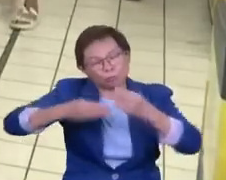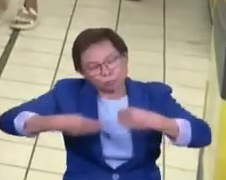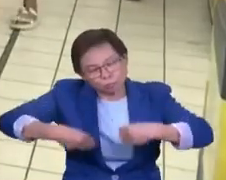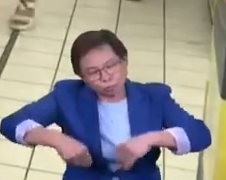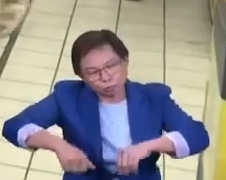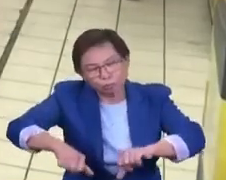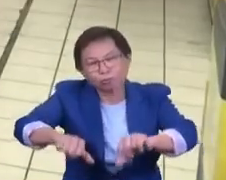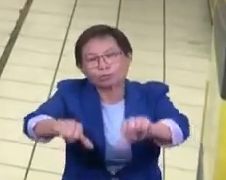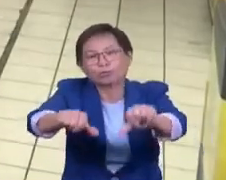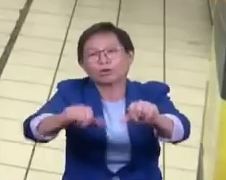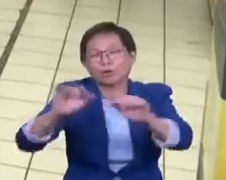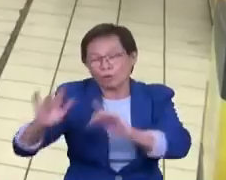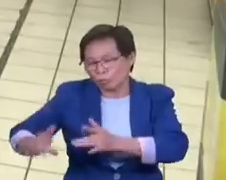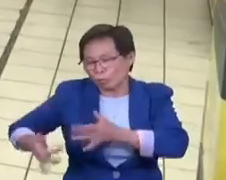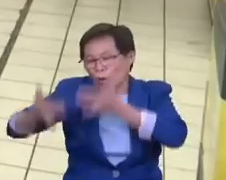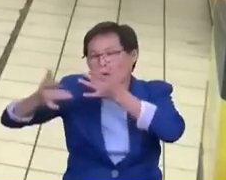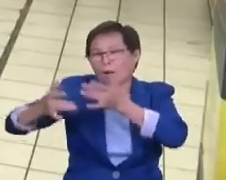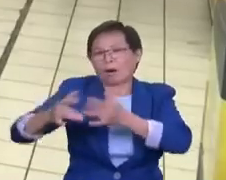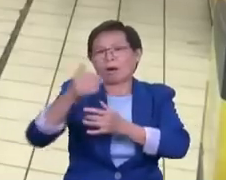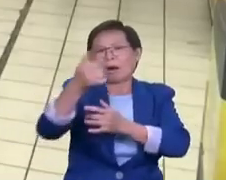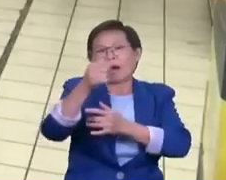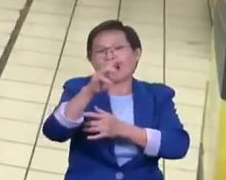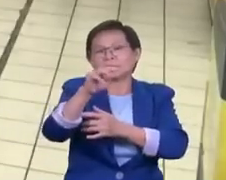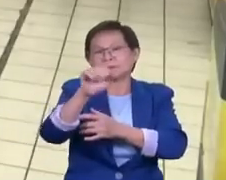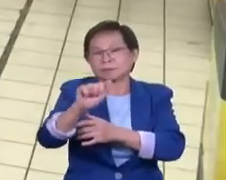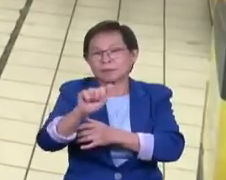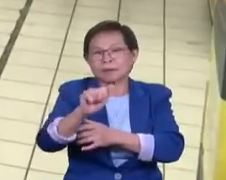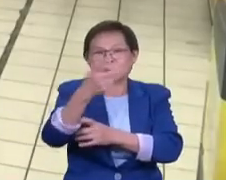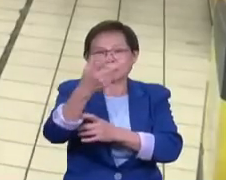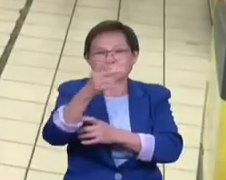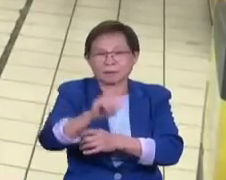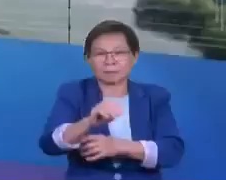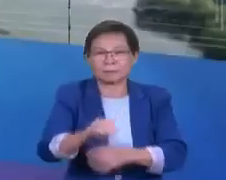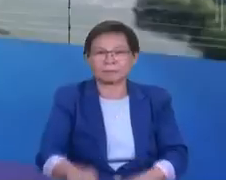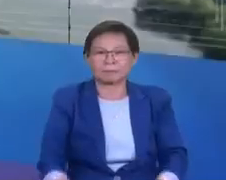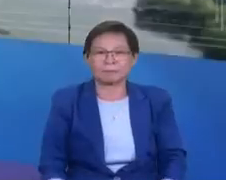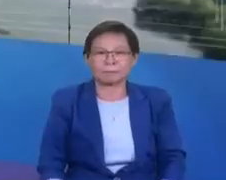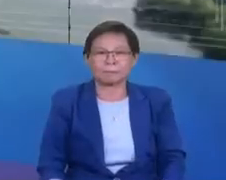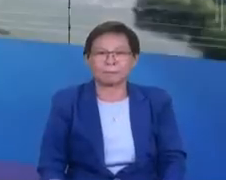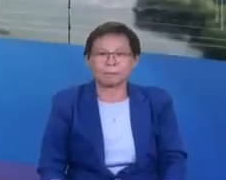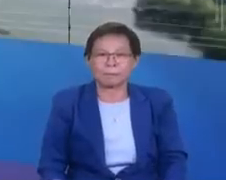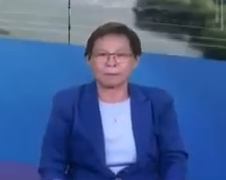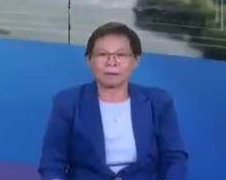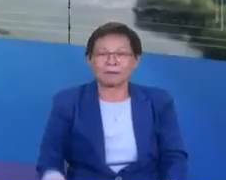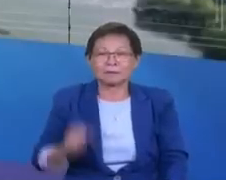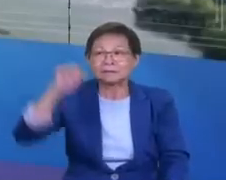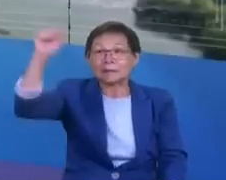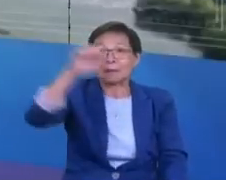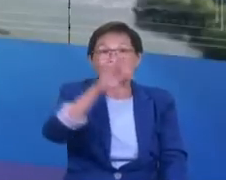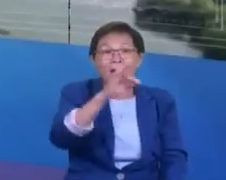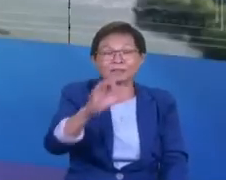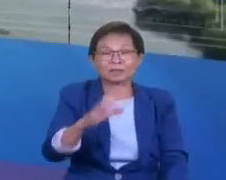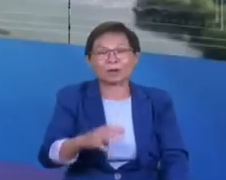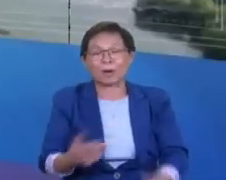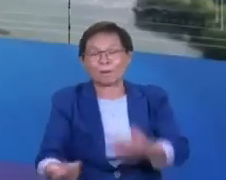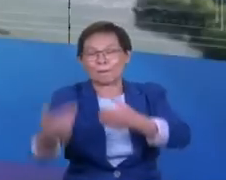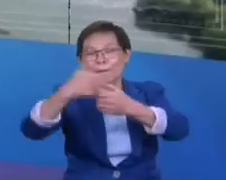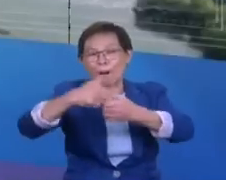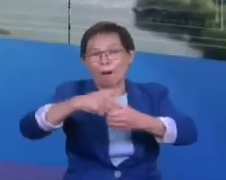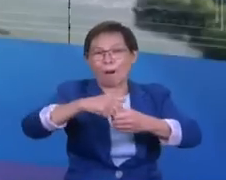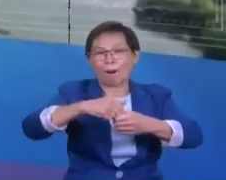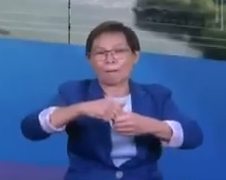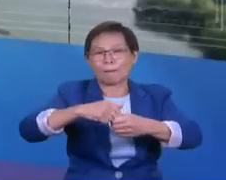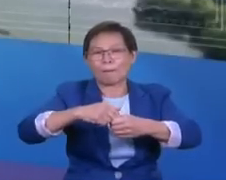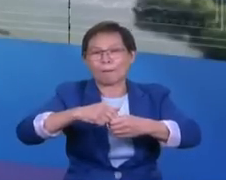mengurangkan beban mereka asma Asmuni RTM Sabah FC berjaya marah ke pusingan